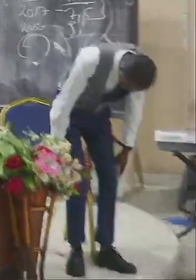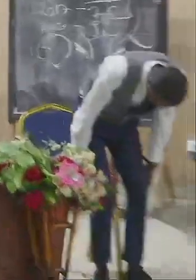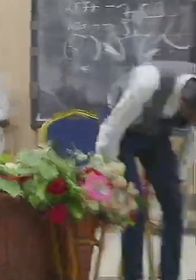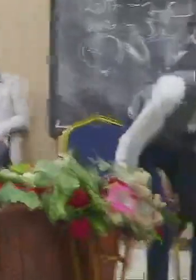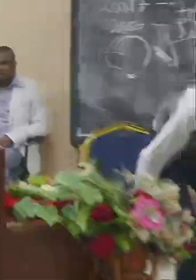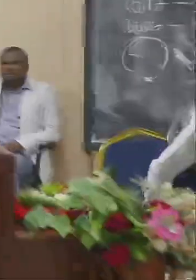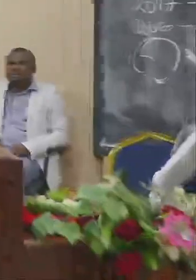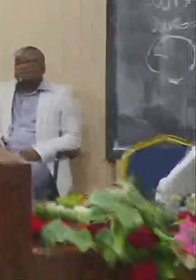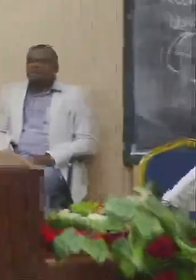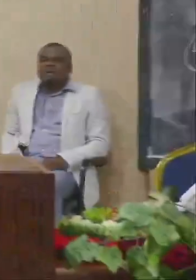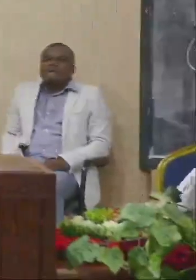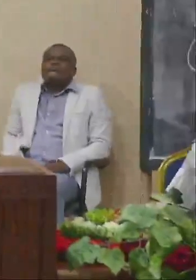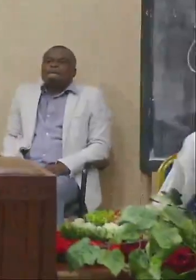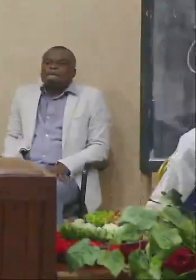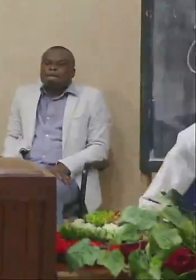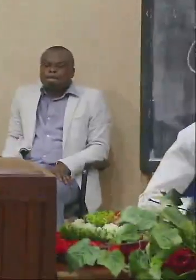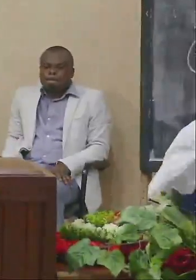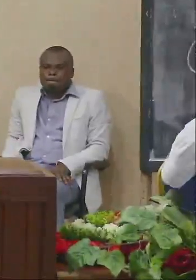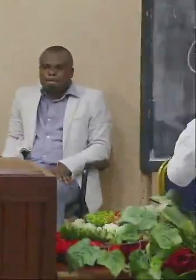Kesho